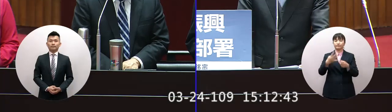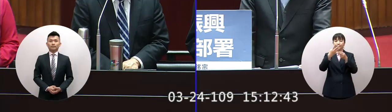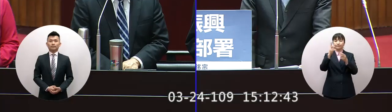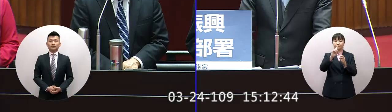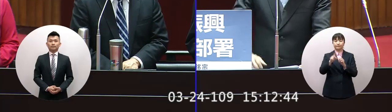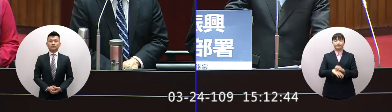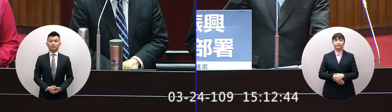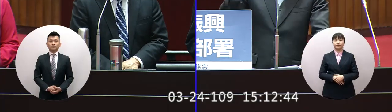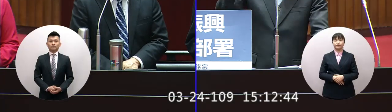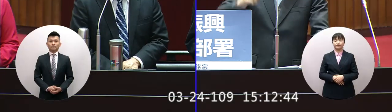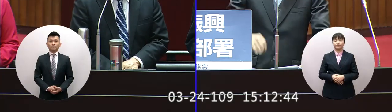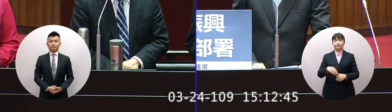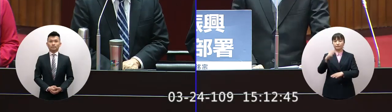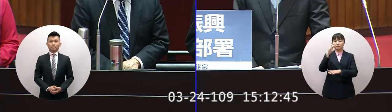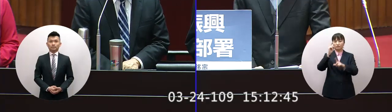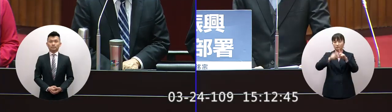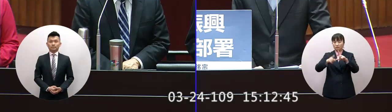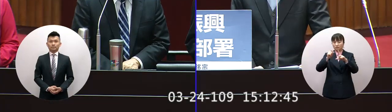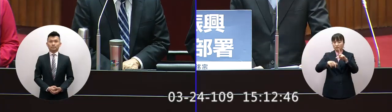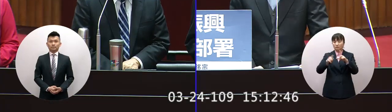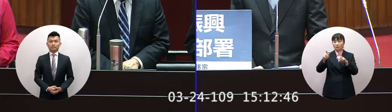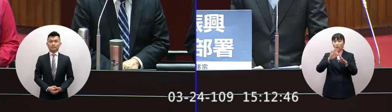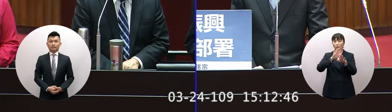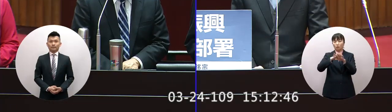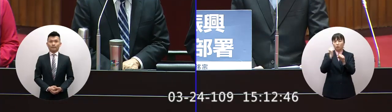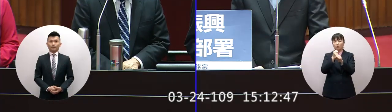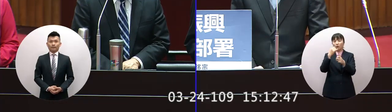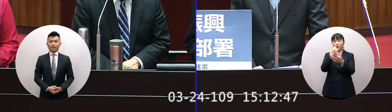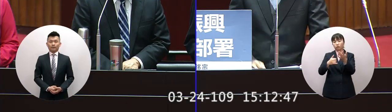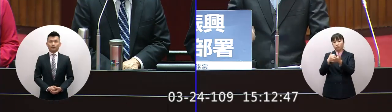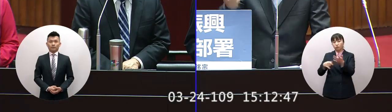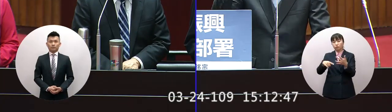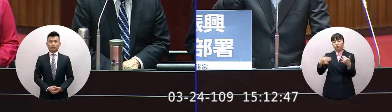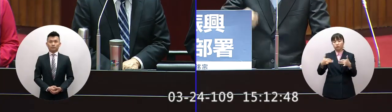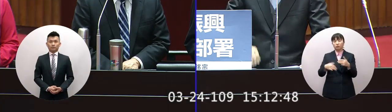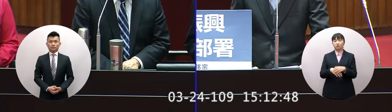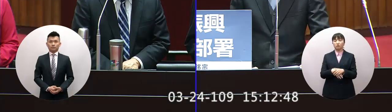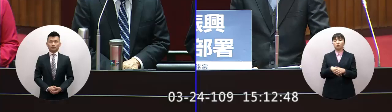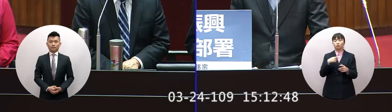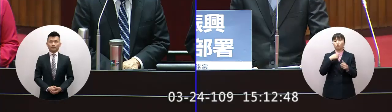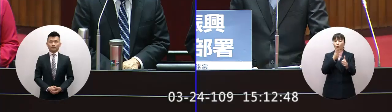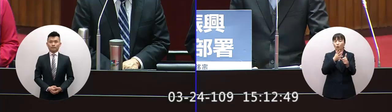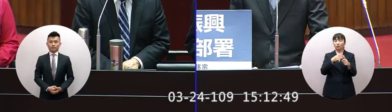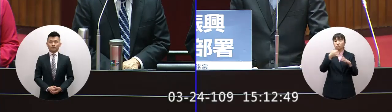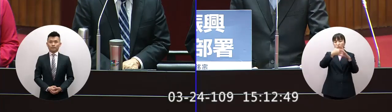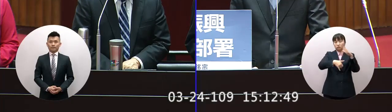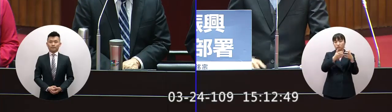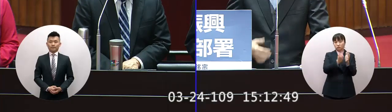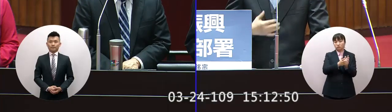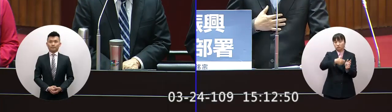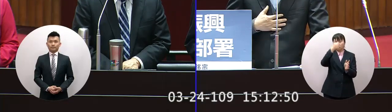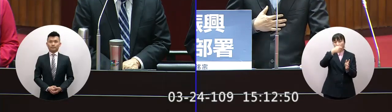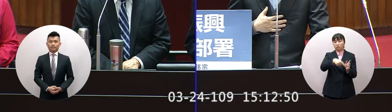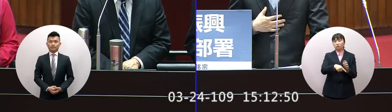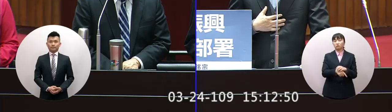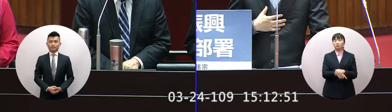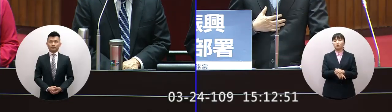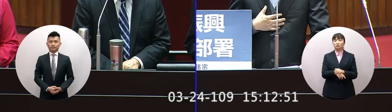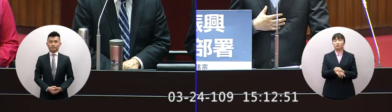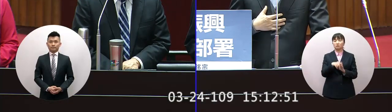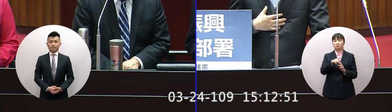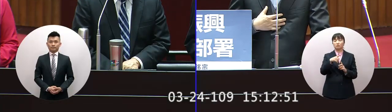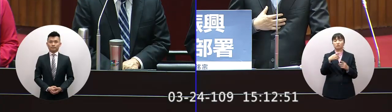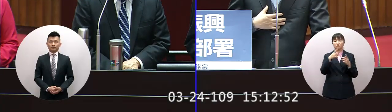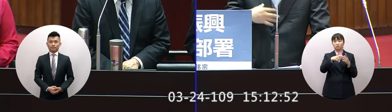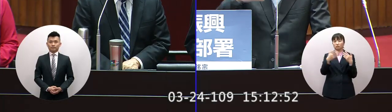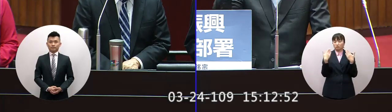个，企业的流动会不会有流动性的问题？我这个问题问过沈部长，院长你比